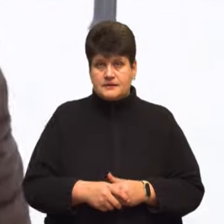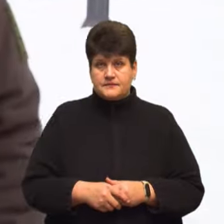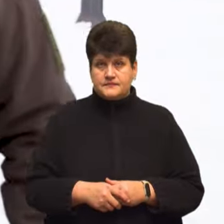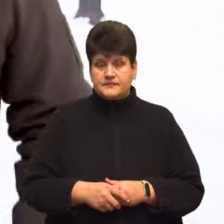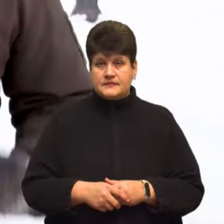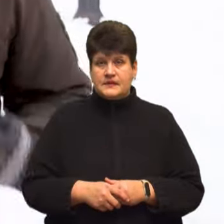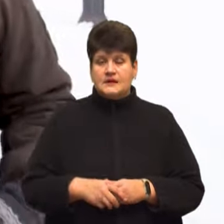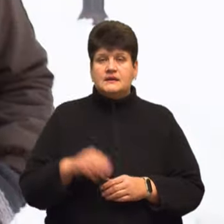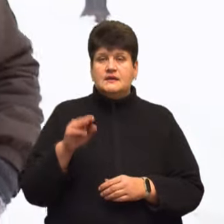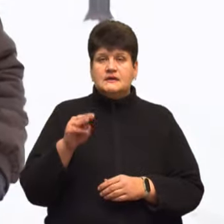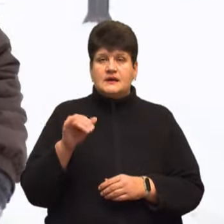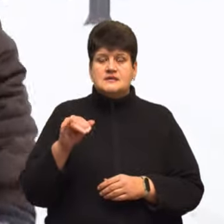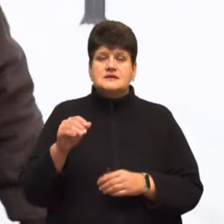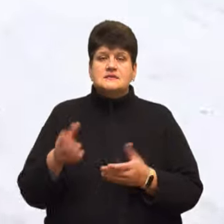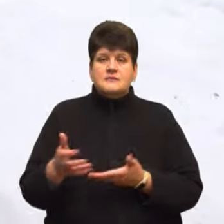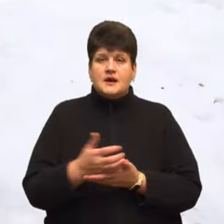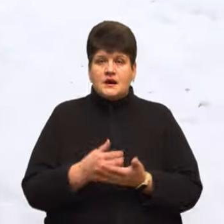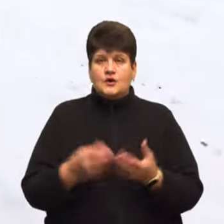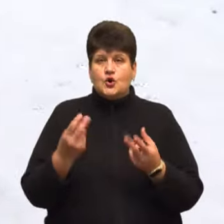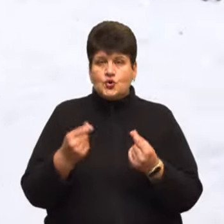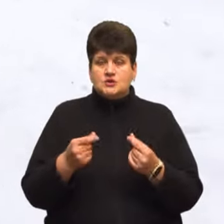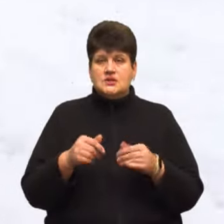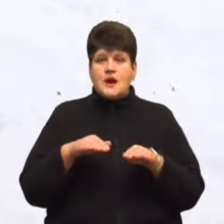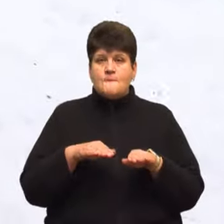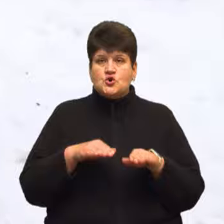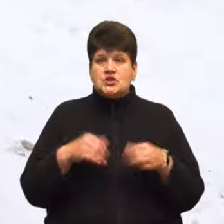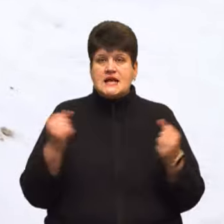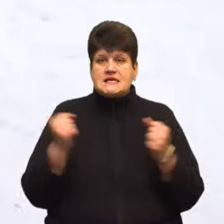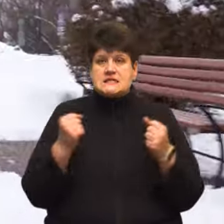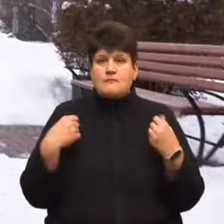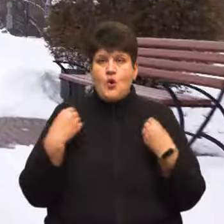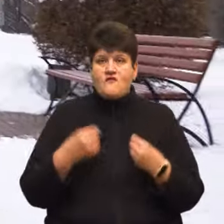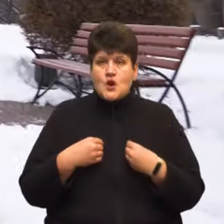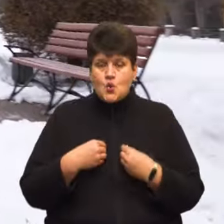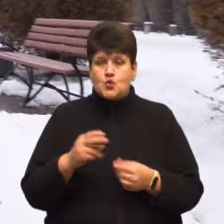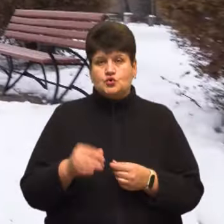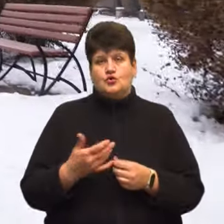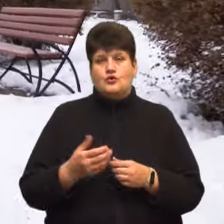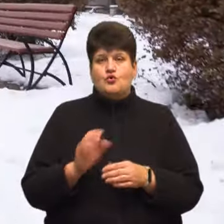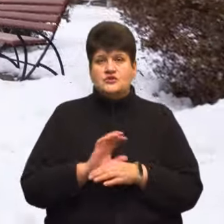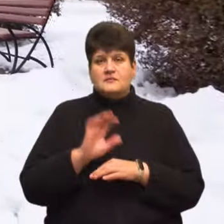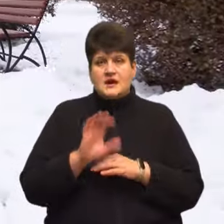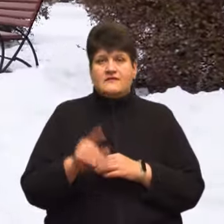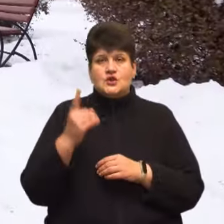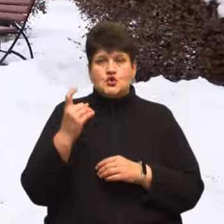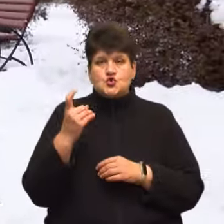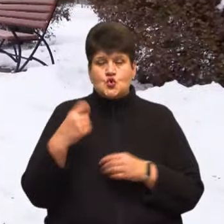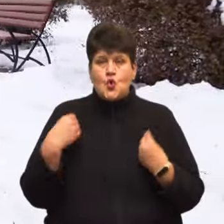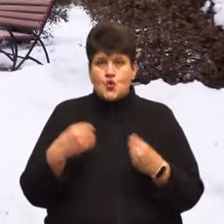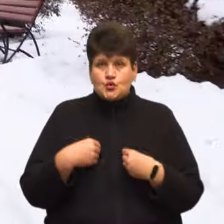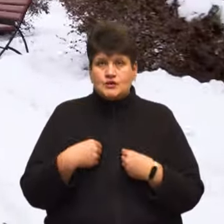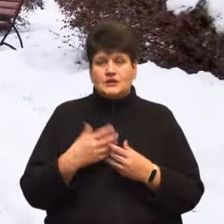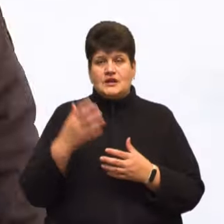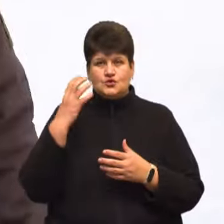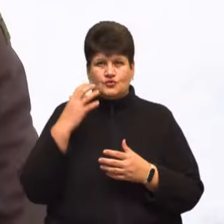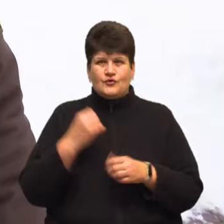сєвтіхов збирає гроші на пошиття зимових курток для бійців хоче відшити та відправити військовим 100 таких курток для чорнової роботи на